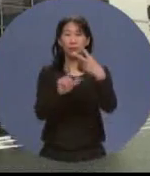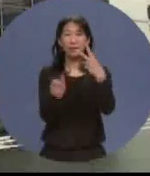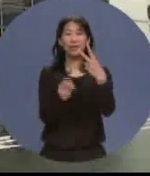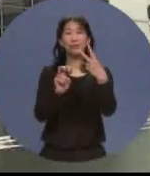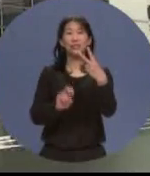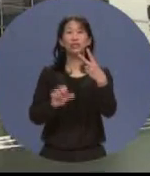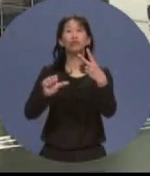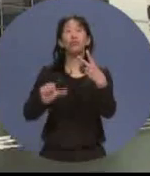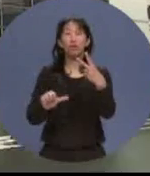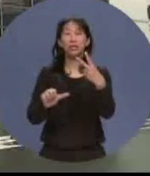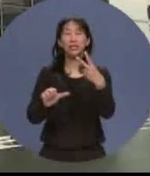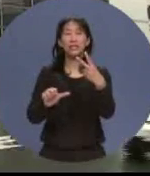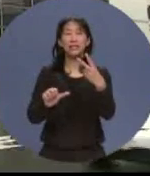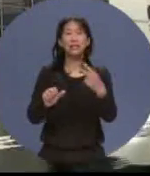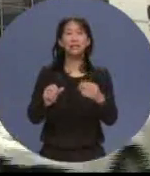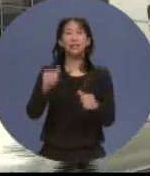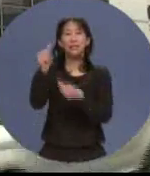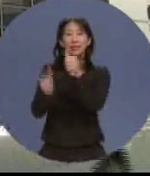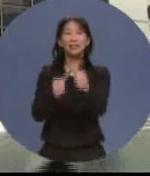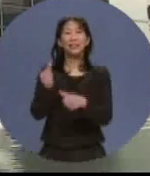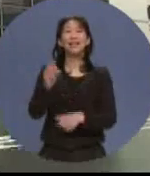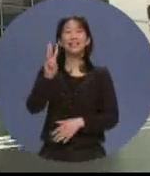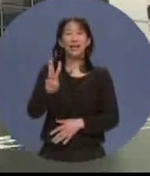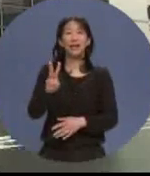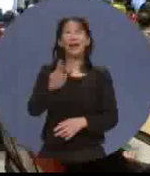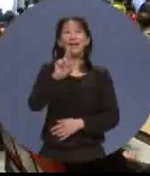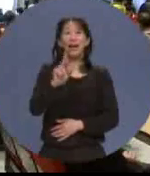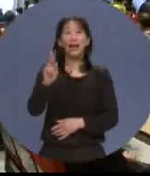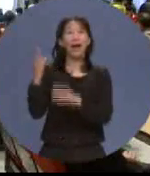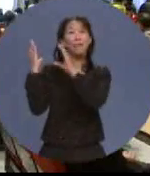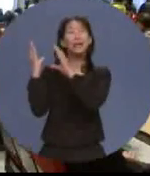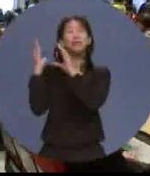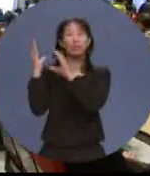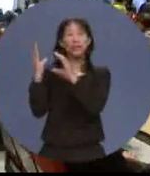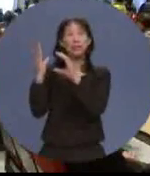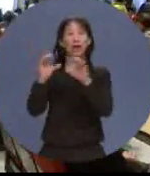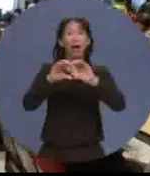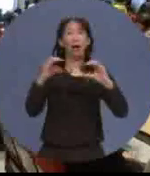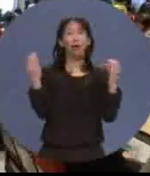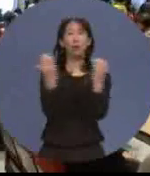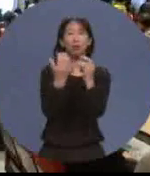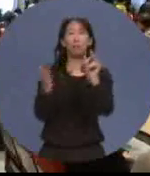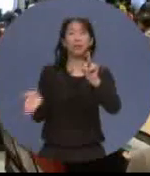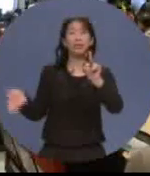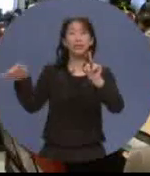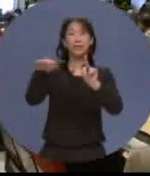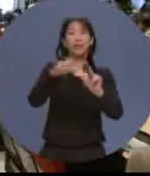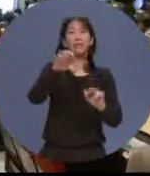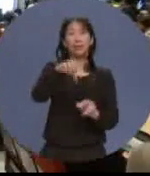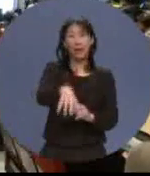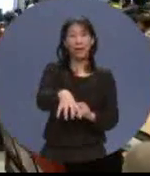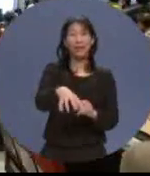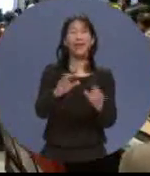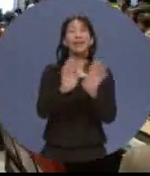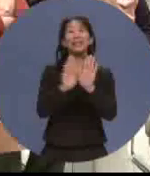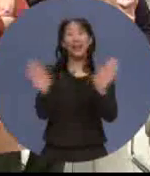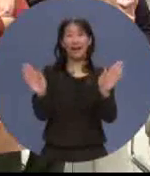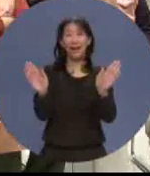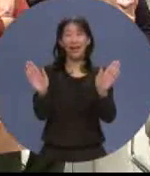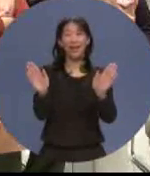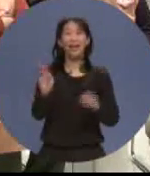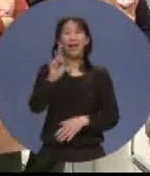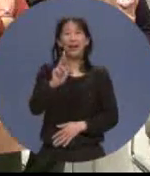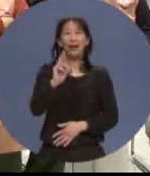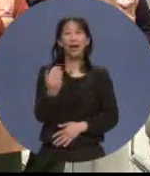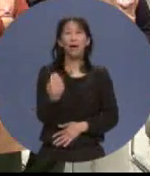2月25日第3回奈良まつりがコミュニティセンターで開かれ、市民活動推進